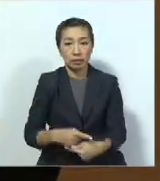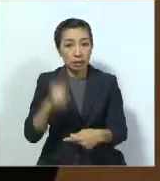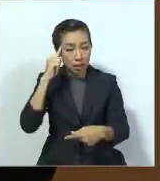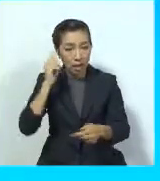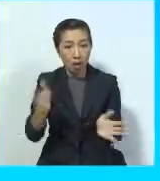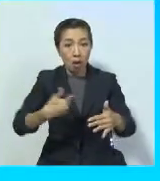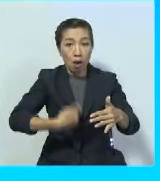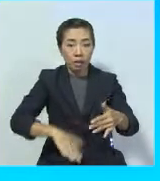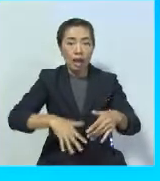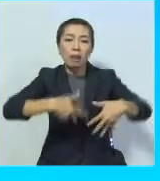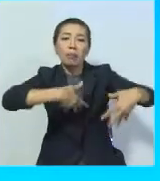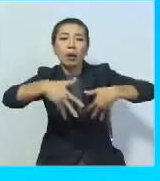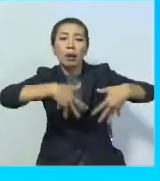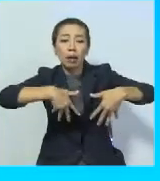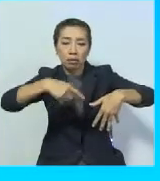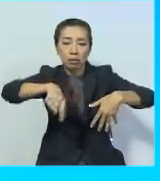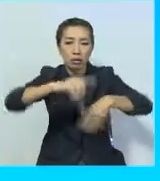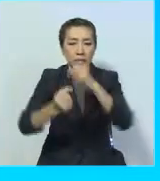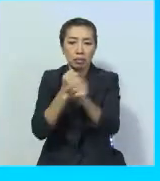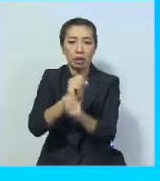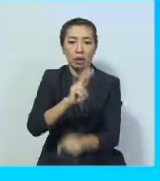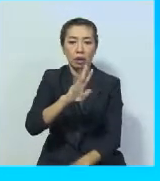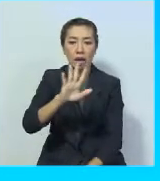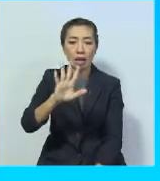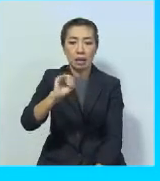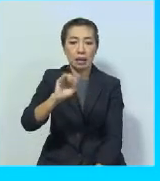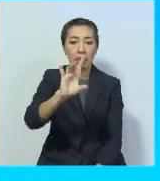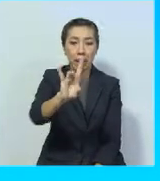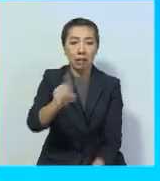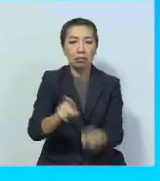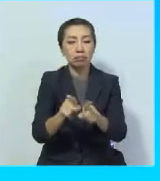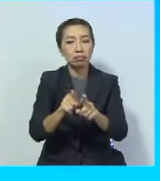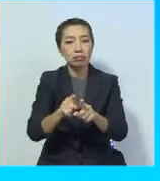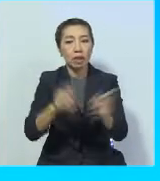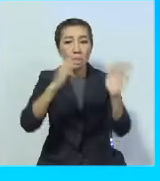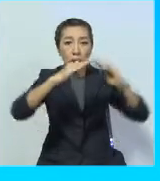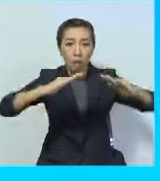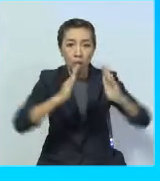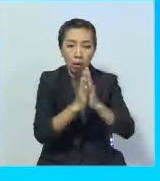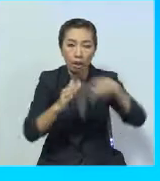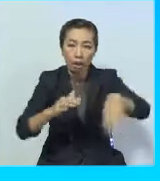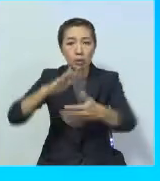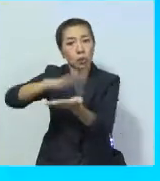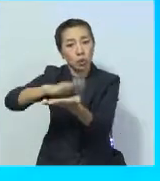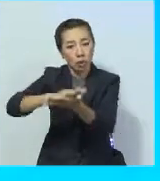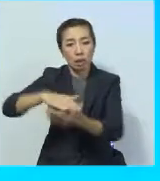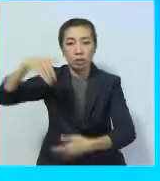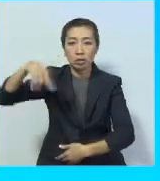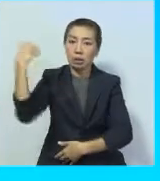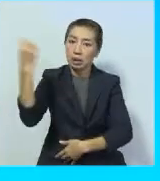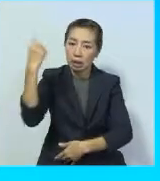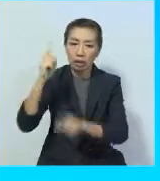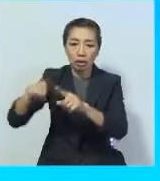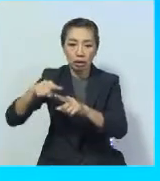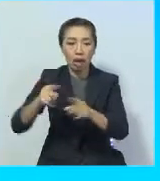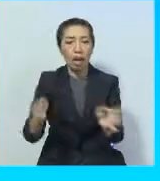าธารณะตั้งแต่ปี2548สถานที่สาธารณะไม่ว่าจะเป็นวัดโรงเรียนแหล่งท่องเที่ยวและส้วมริม